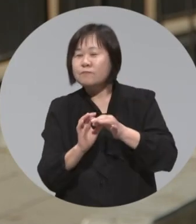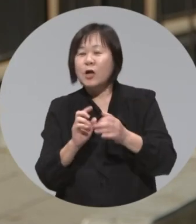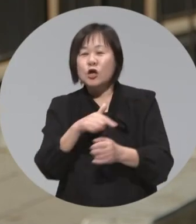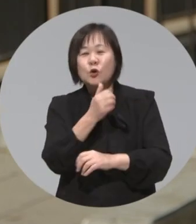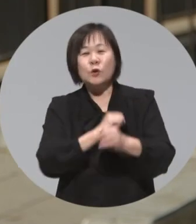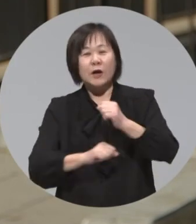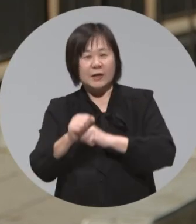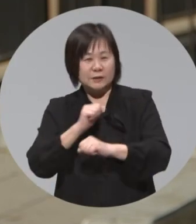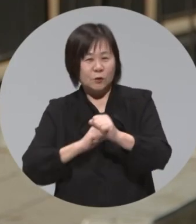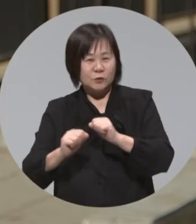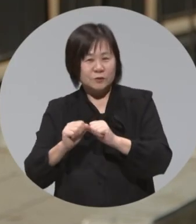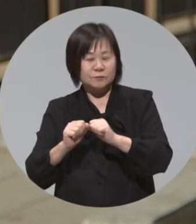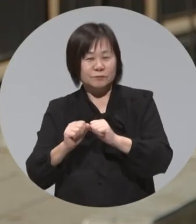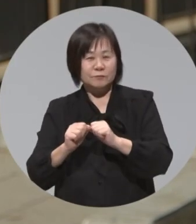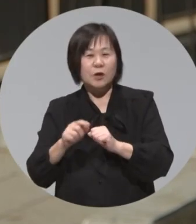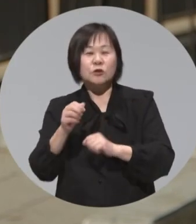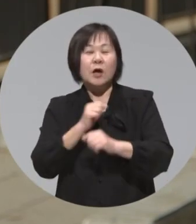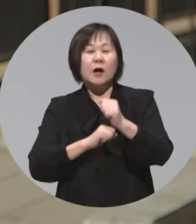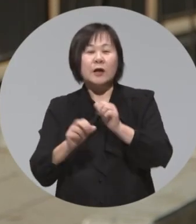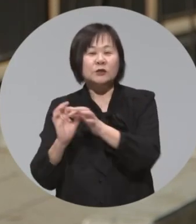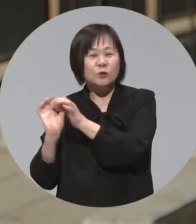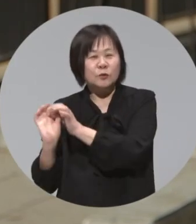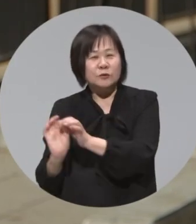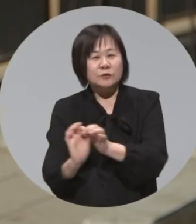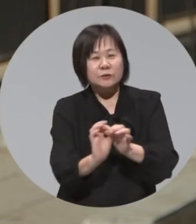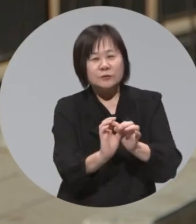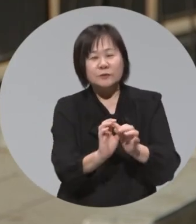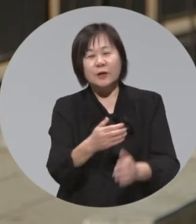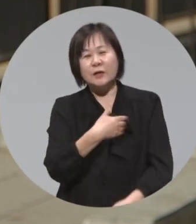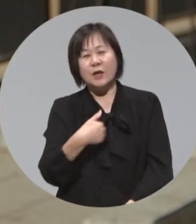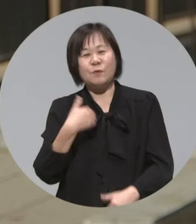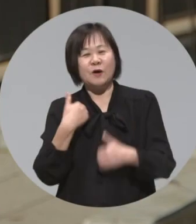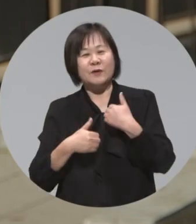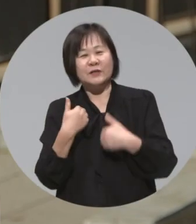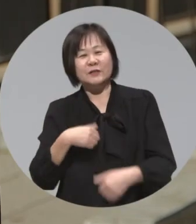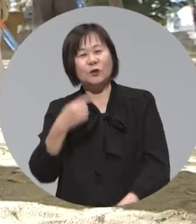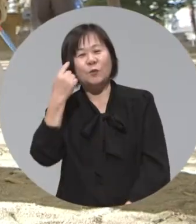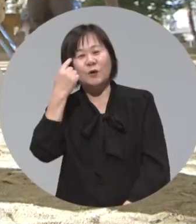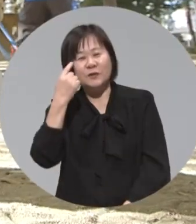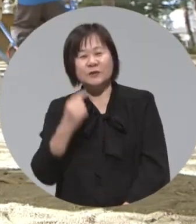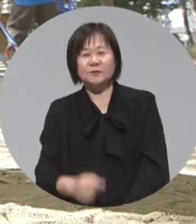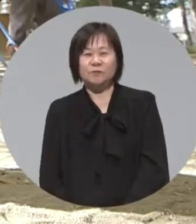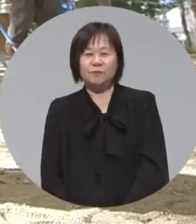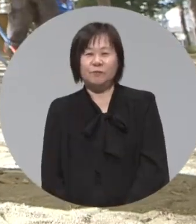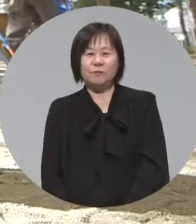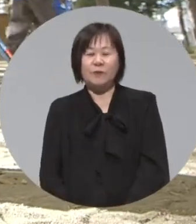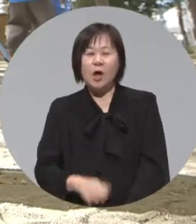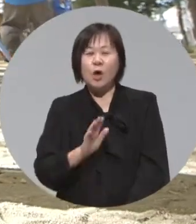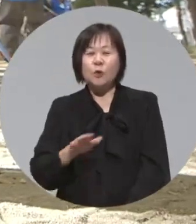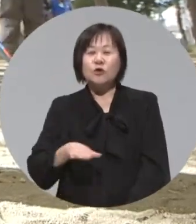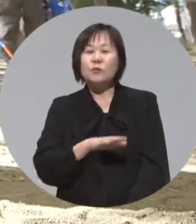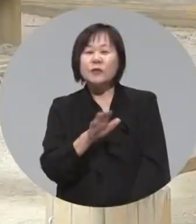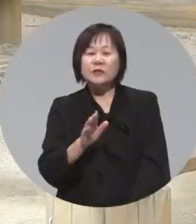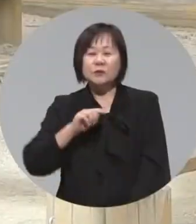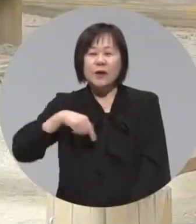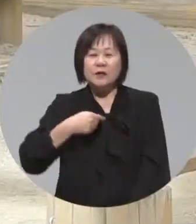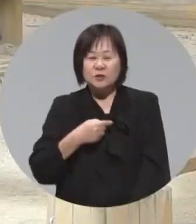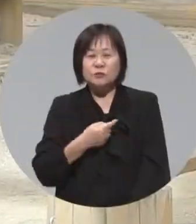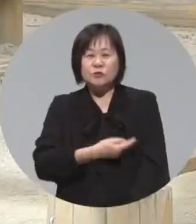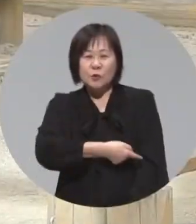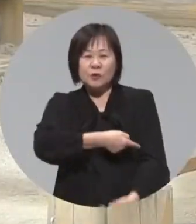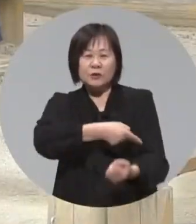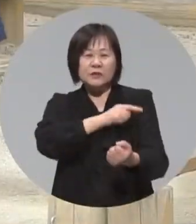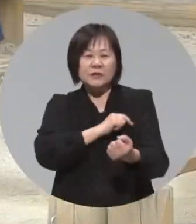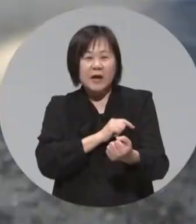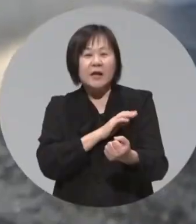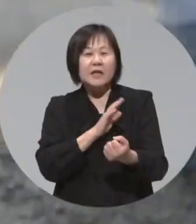活動をして、そんな活動をずっと続けていければ嬉しいなと思ってますね。子どもたちは自分の力で多